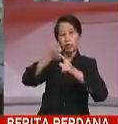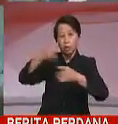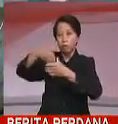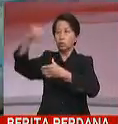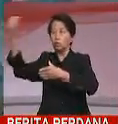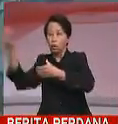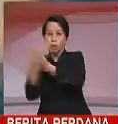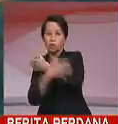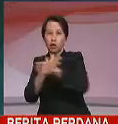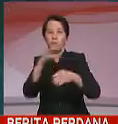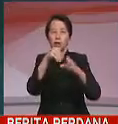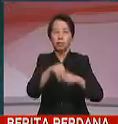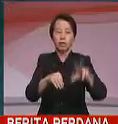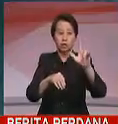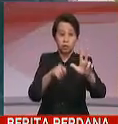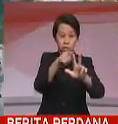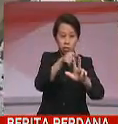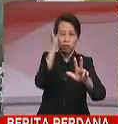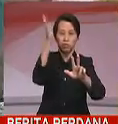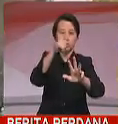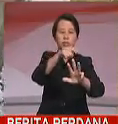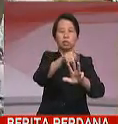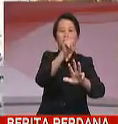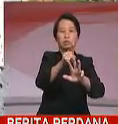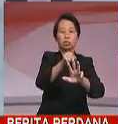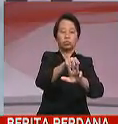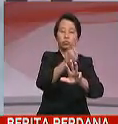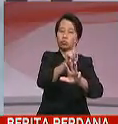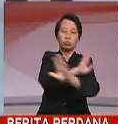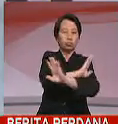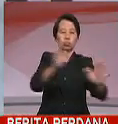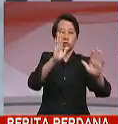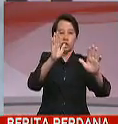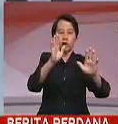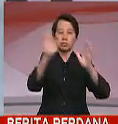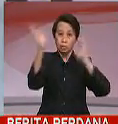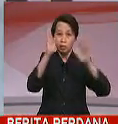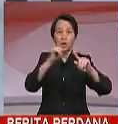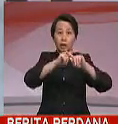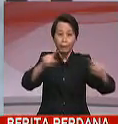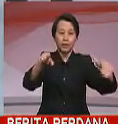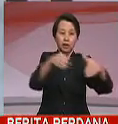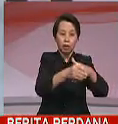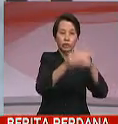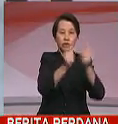negara, melibatkan 3 warga Malaysia dan 1 bukan warga yang berkahwin dengan rakyat